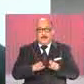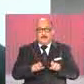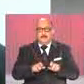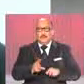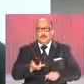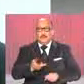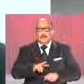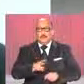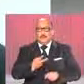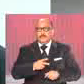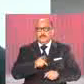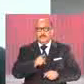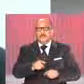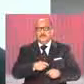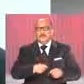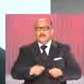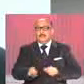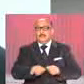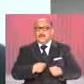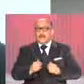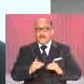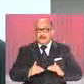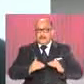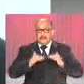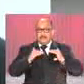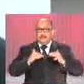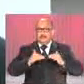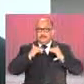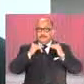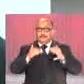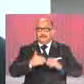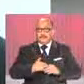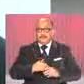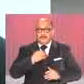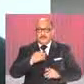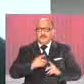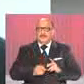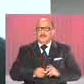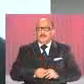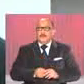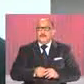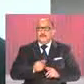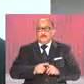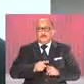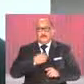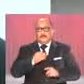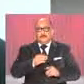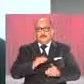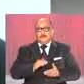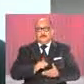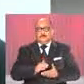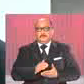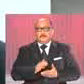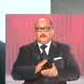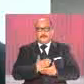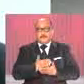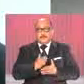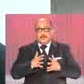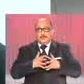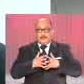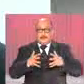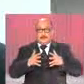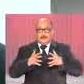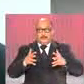هي معناها مقرة للامتيازات وما زال ما تمش إنجازها، في ريثما يتم إنجازها معناها أول بأول